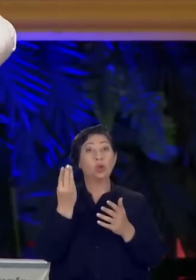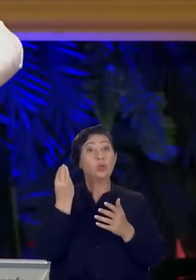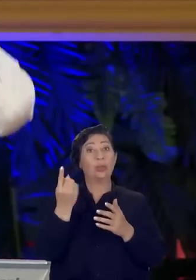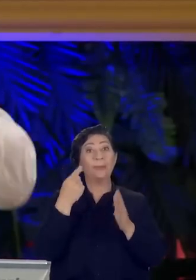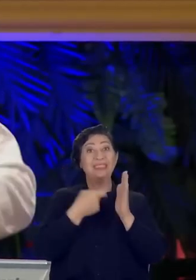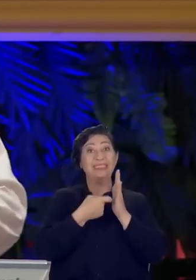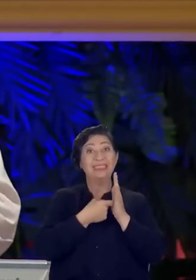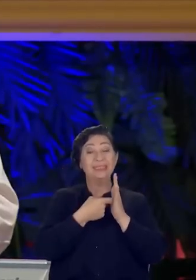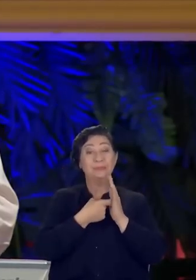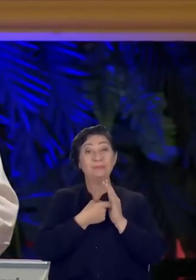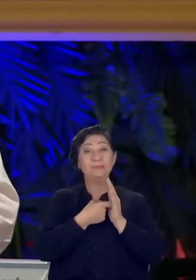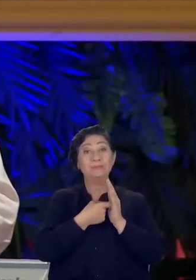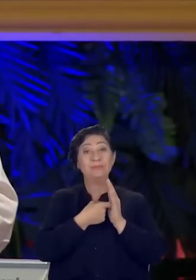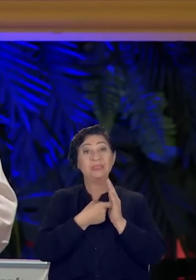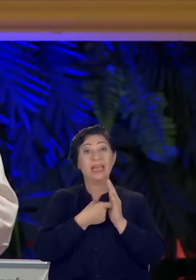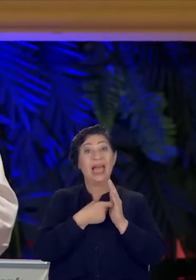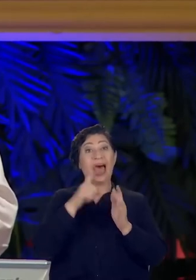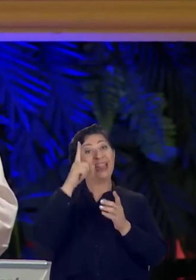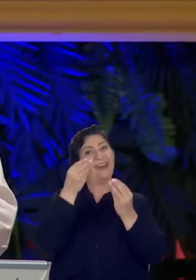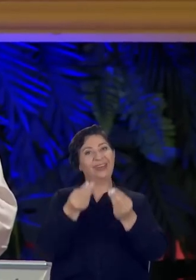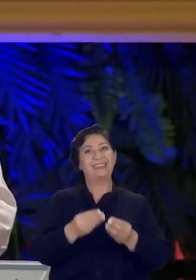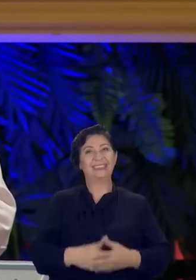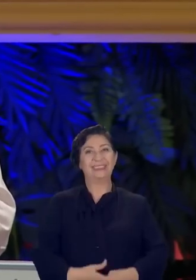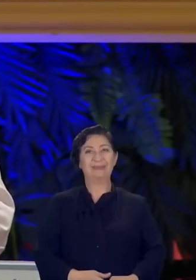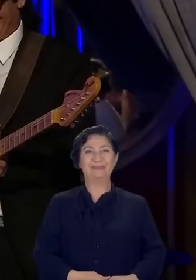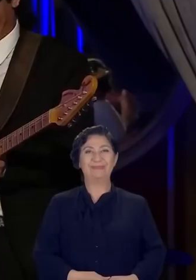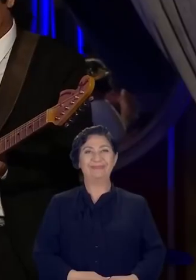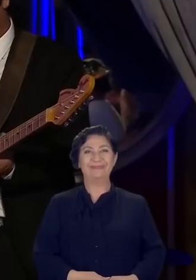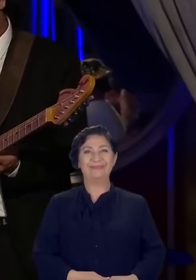güzel bir isim. Dokunaklı bir isim. Allah versin.